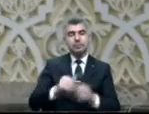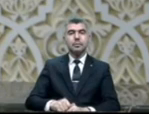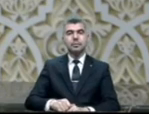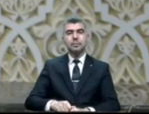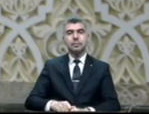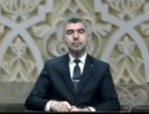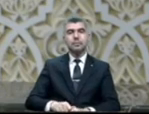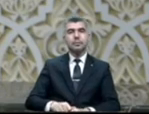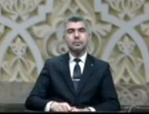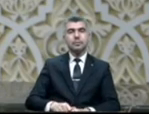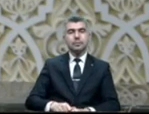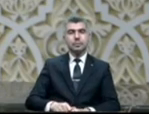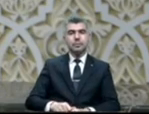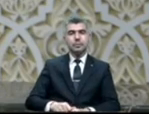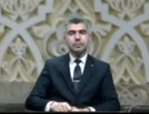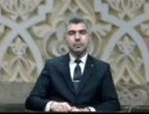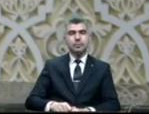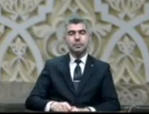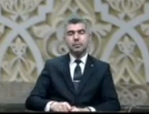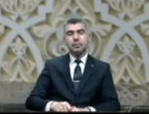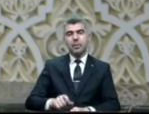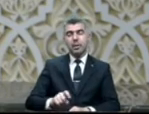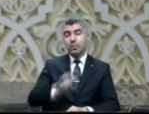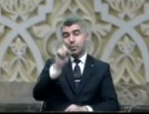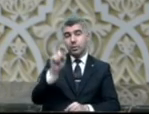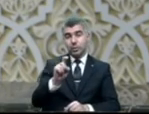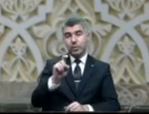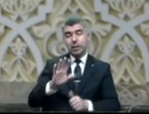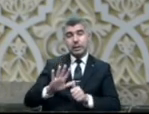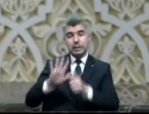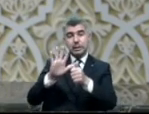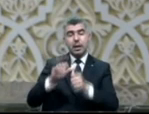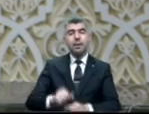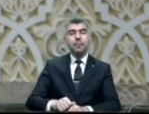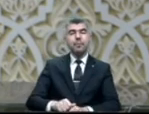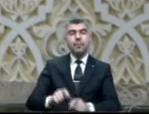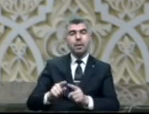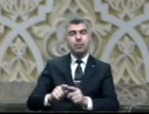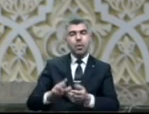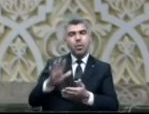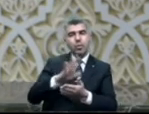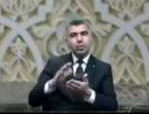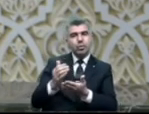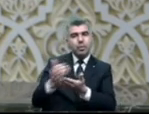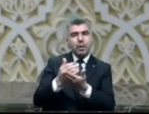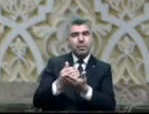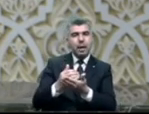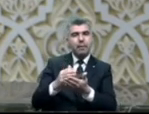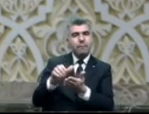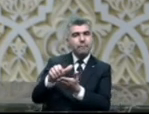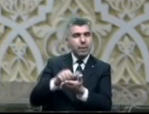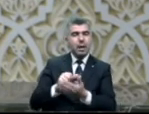تناولوا الكلمه في إطار الأسئلة المقبلة. إذا نمر الآن إلى السؤال السادس، موضوع التجميع الفلاحي. الكلمة لأحد